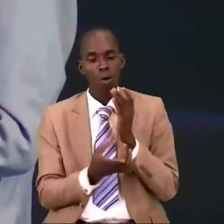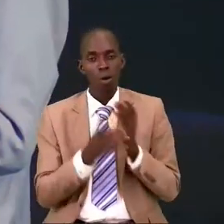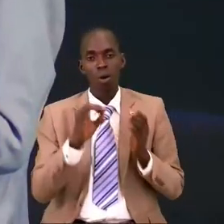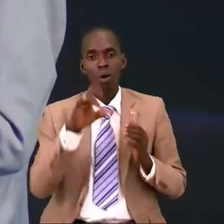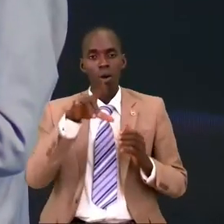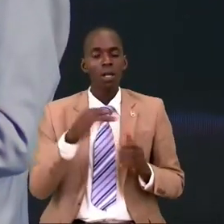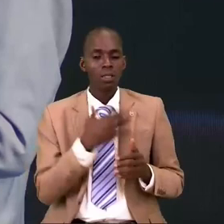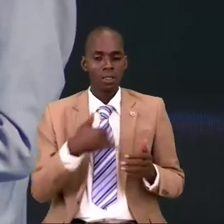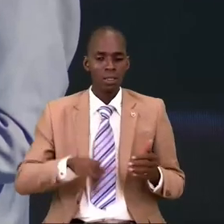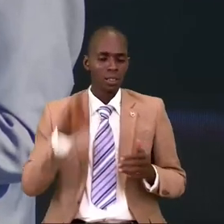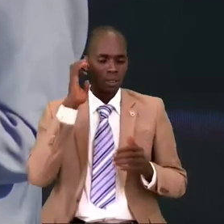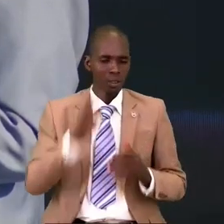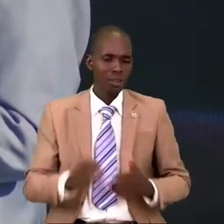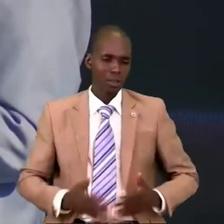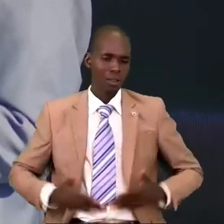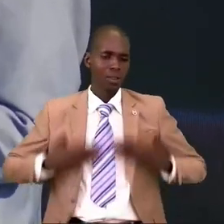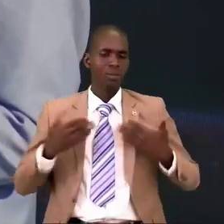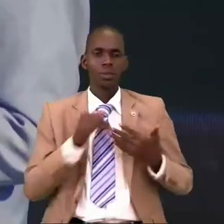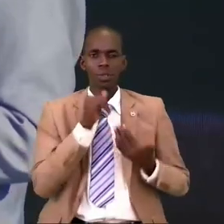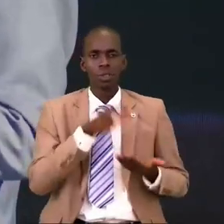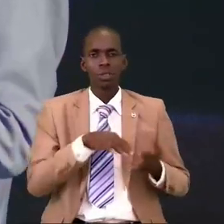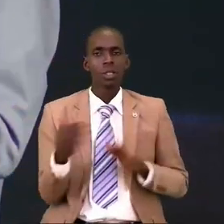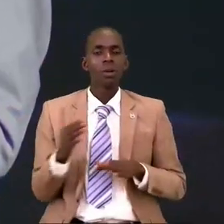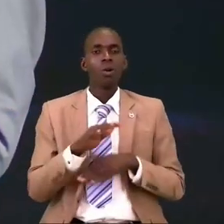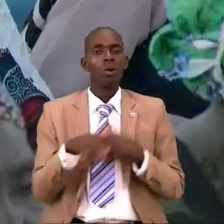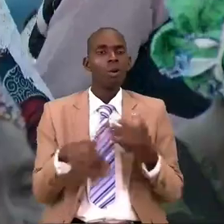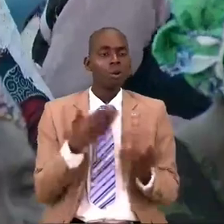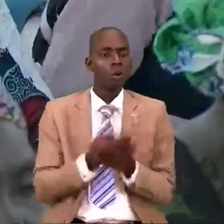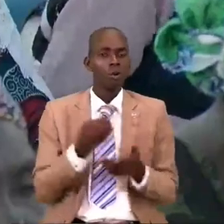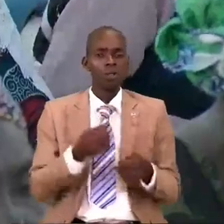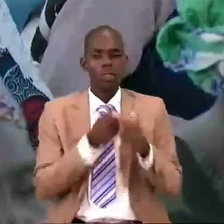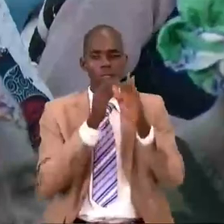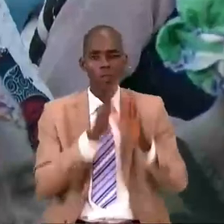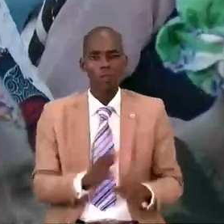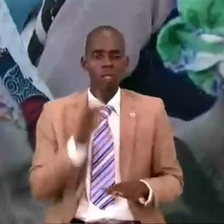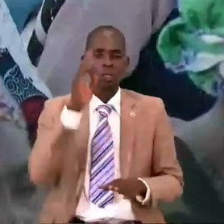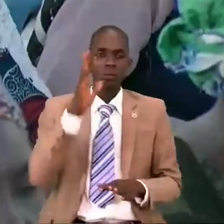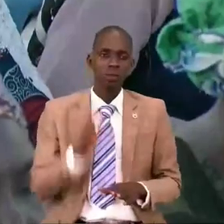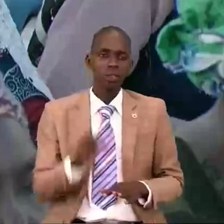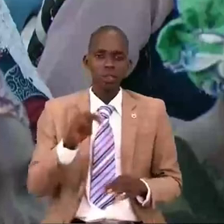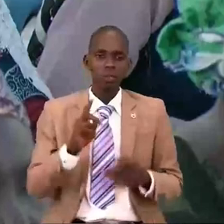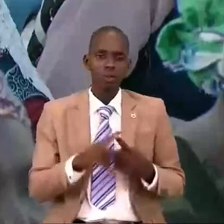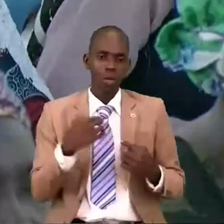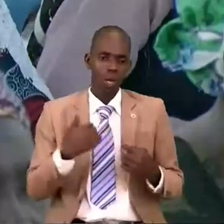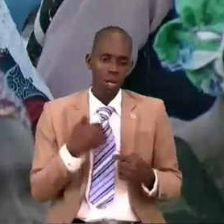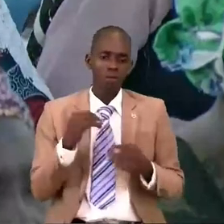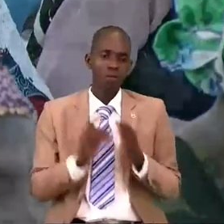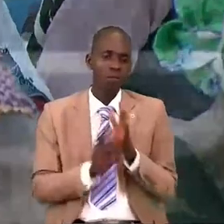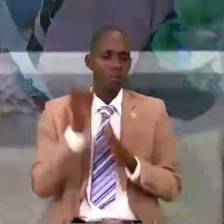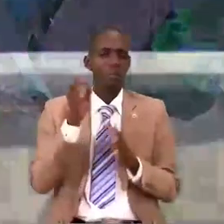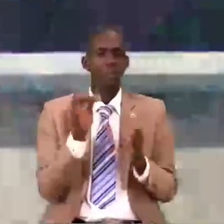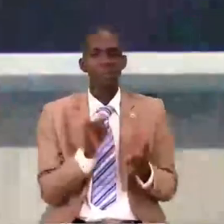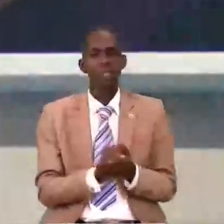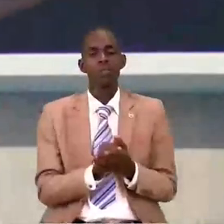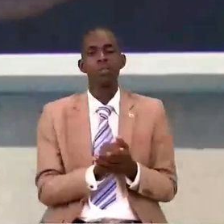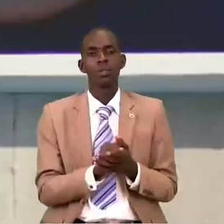le courage. Voyez Pierre, est-ce que tu ne fais pas partie d'eux? Ne me dérange pas, je ne le connais pas. Quelqu'un d'autre